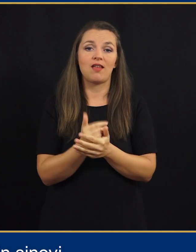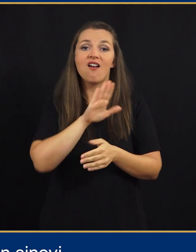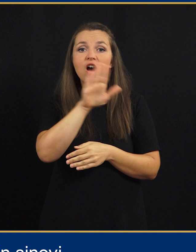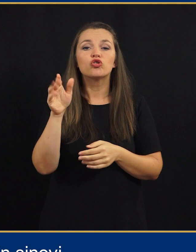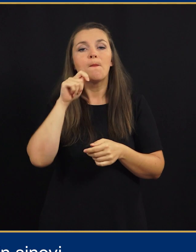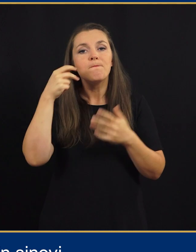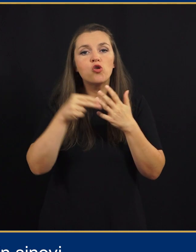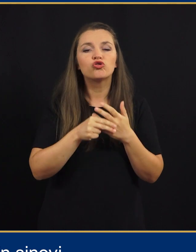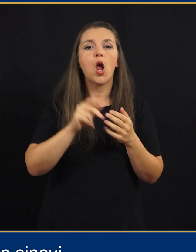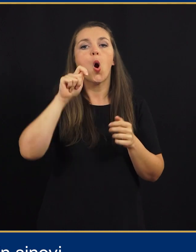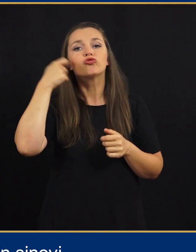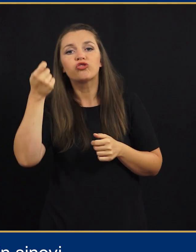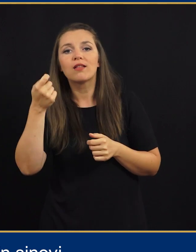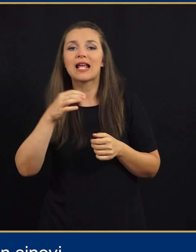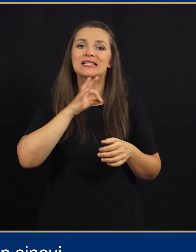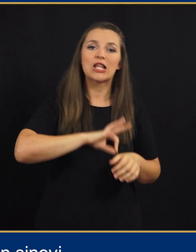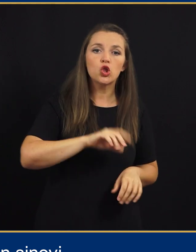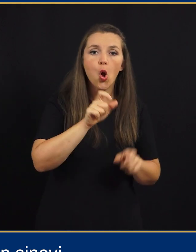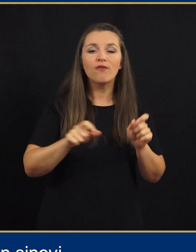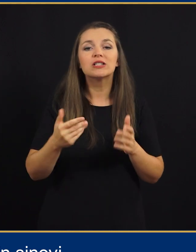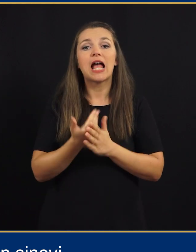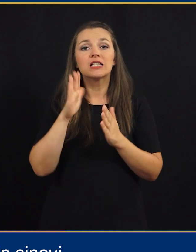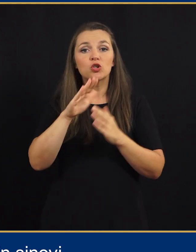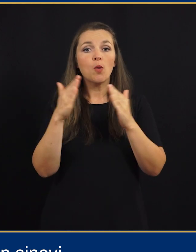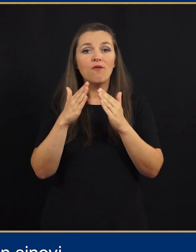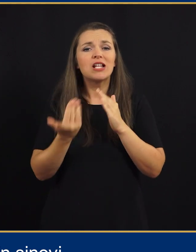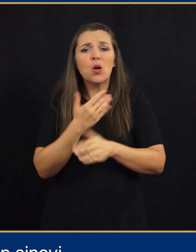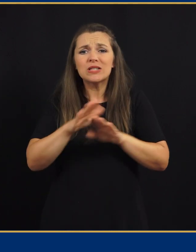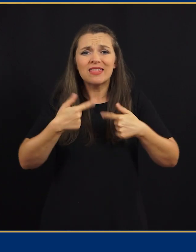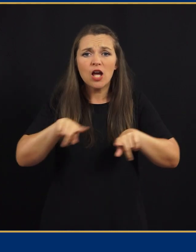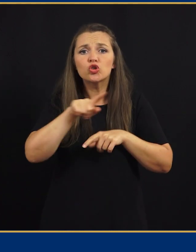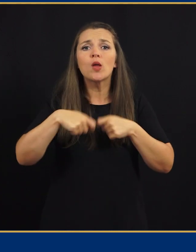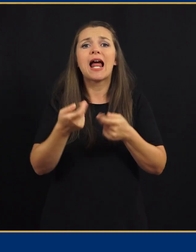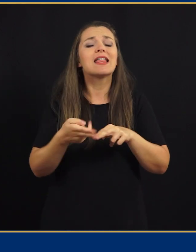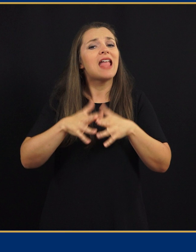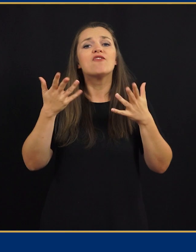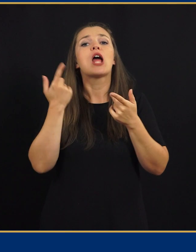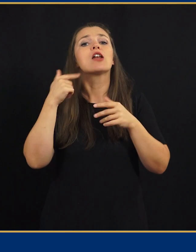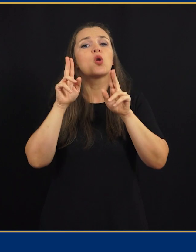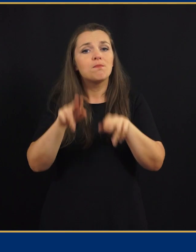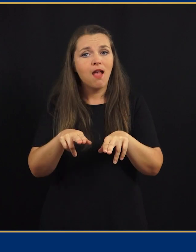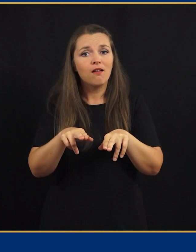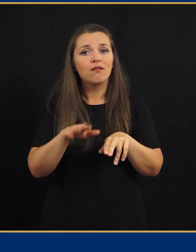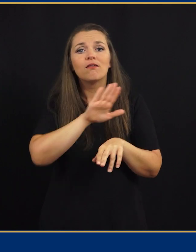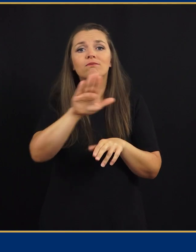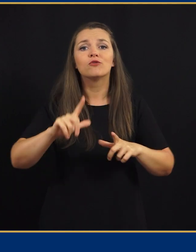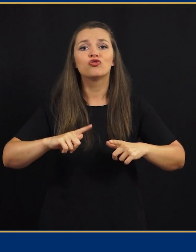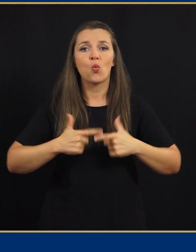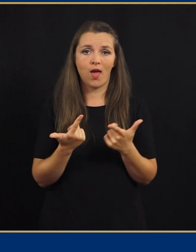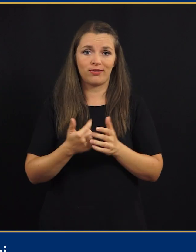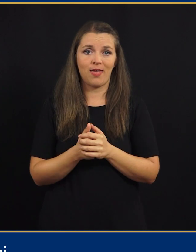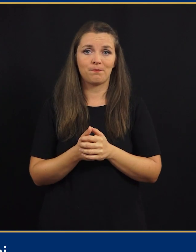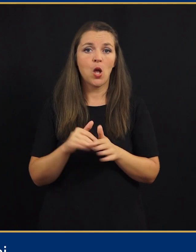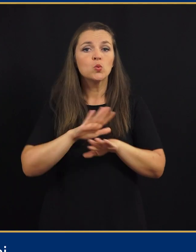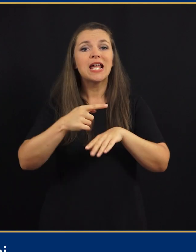vaši možje, očetje in sinovi so za svojo domovino, za vse nas dali največ, kar so imeli, svoje življenje.